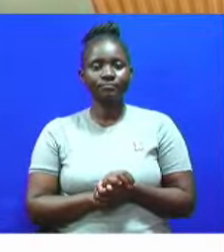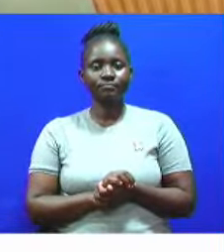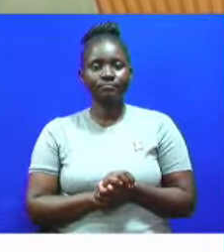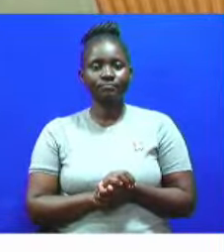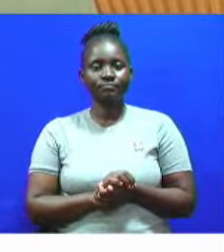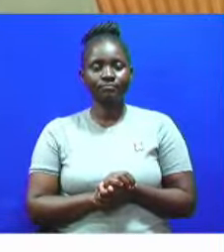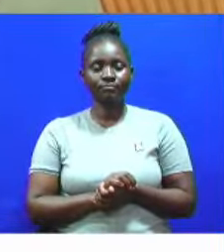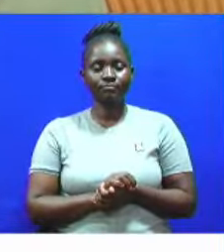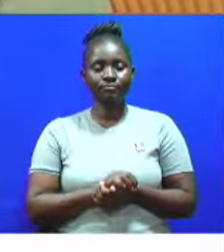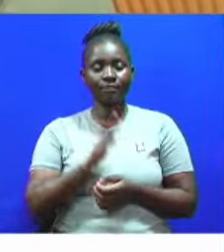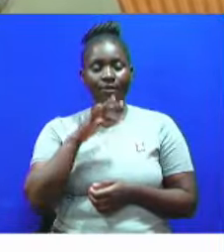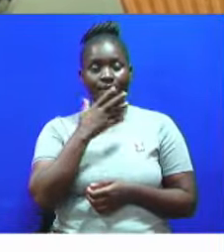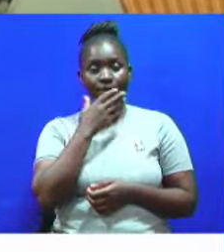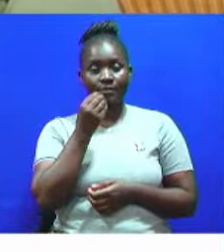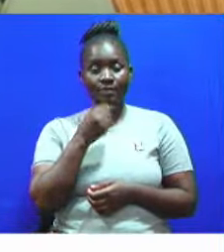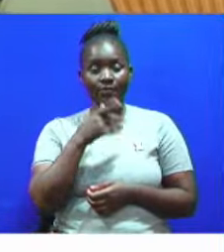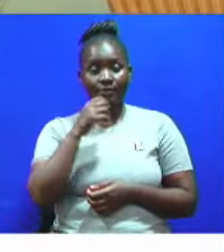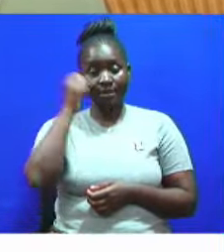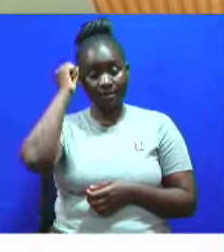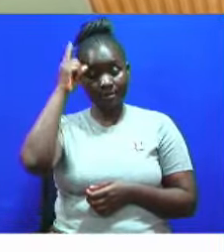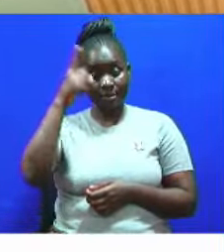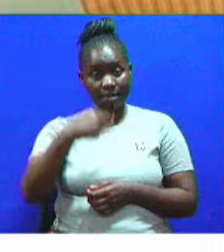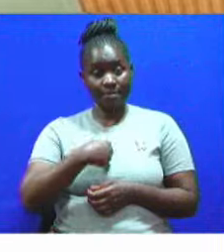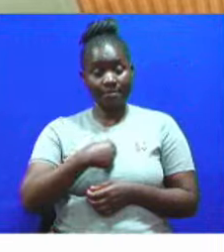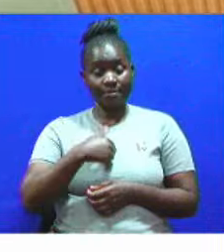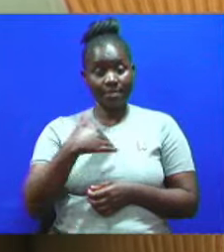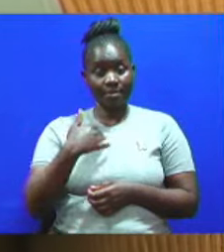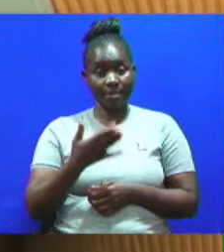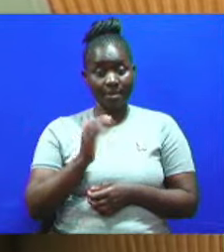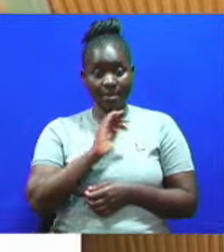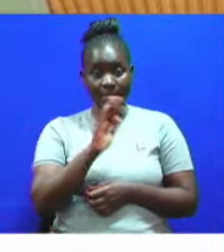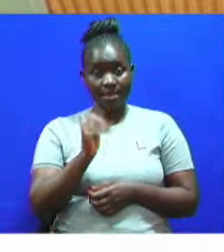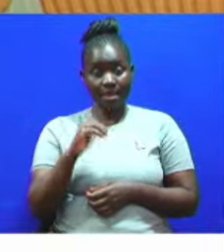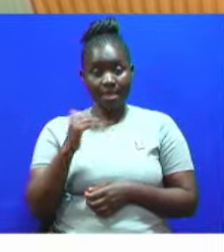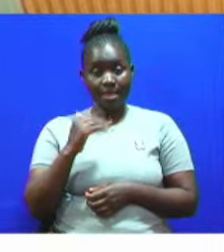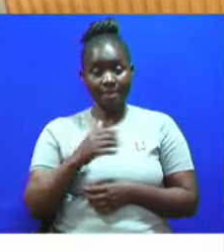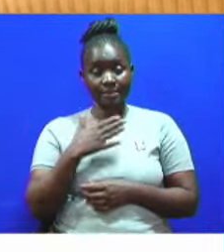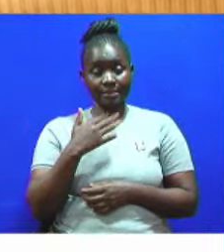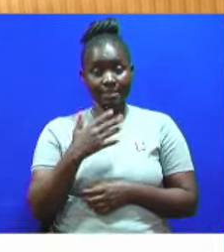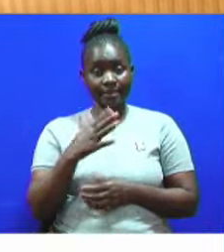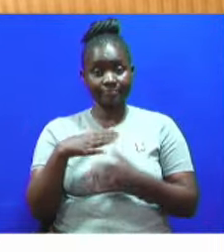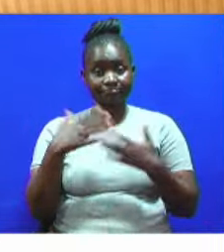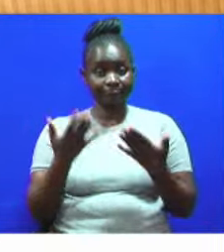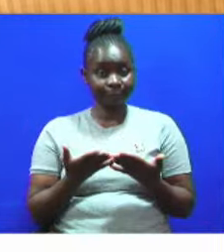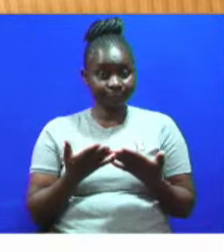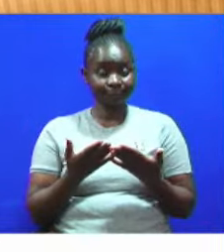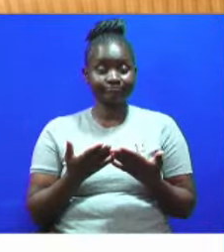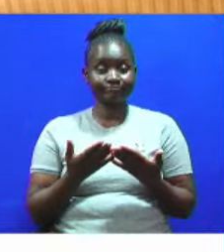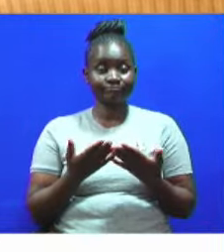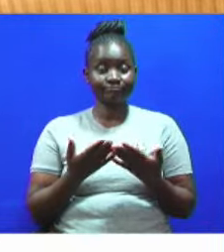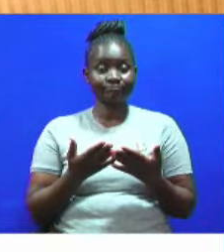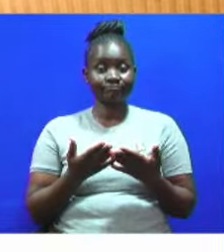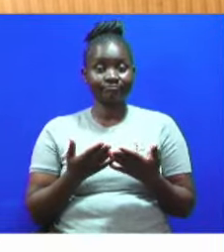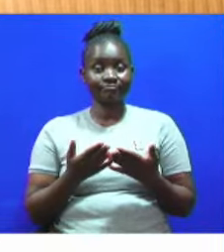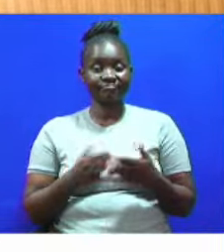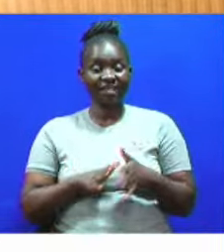Your Excellency, without understanding, I can cover the regions. People are generally malicious